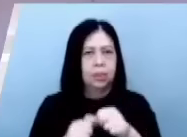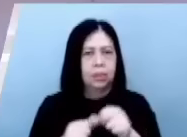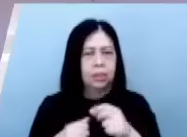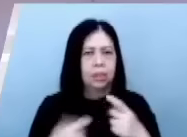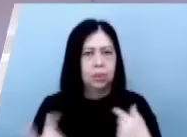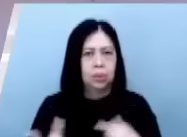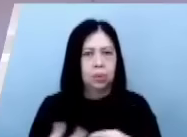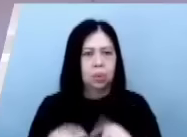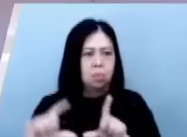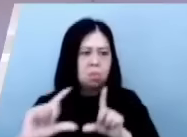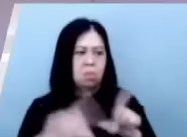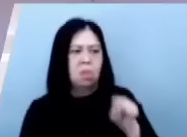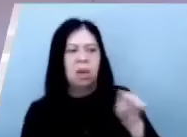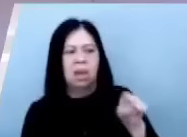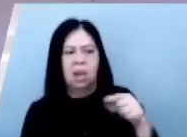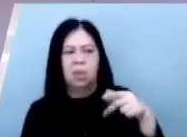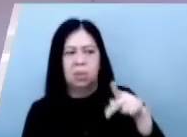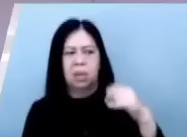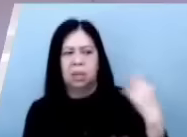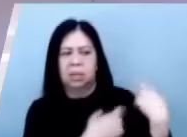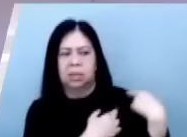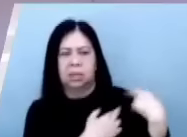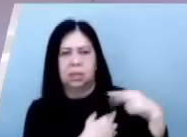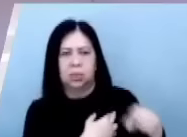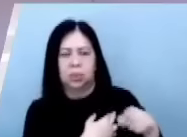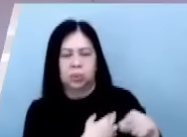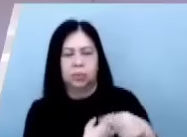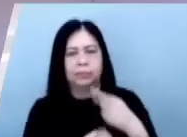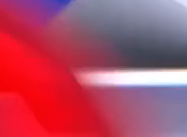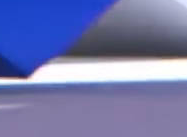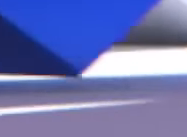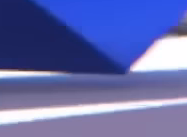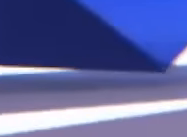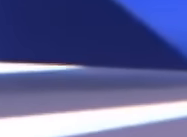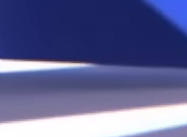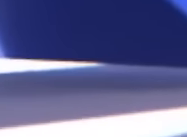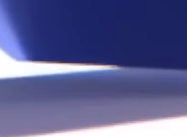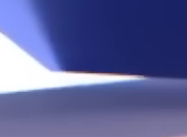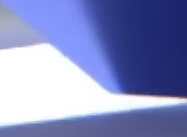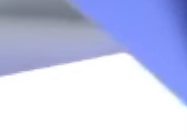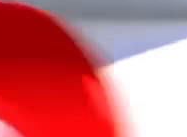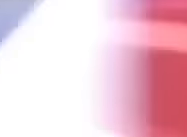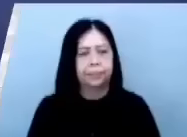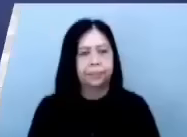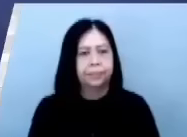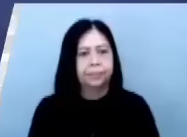nasa likod ng People's Initiative. Nakatutok si Tina Panganiban Perez.